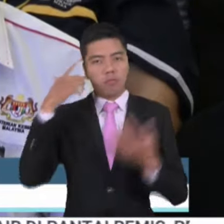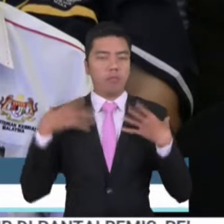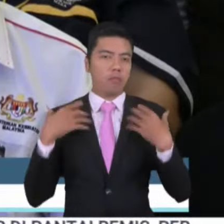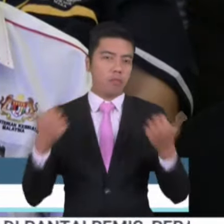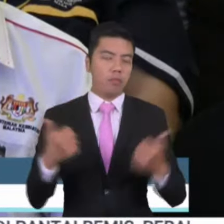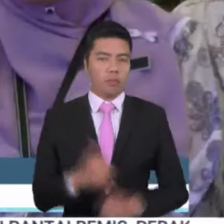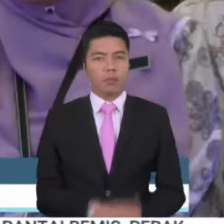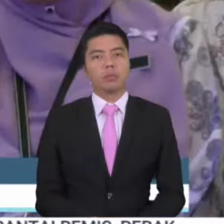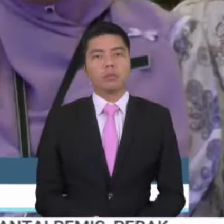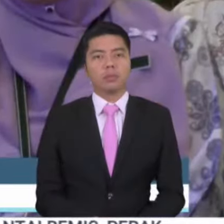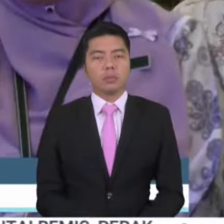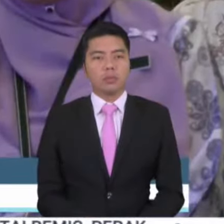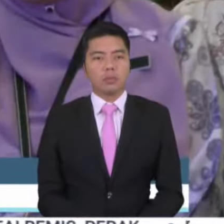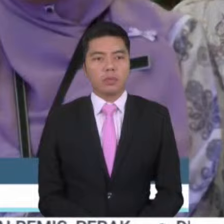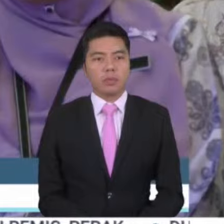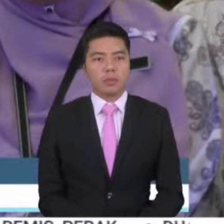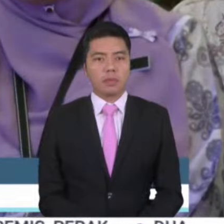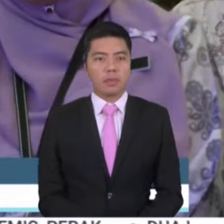mental.